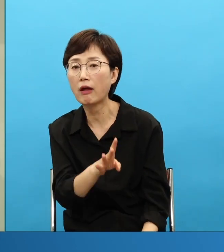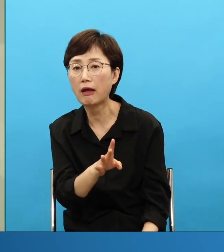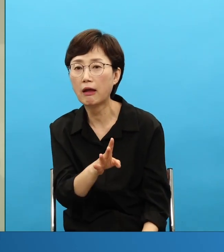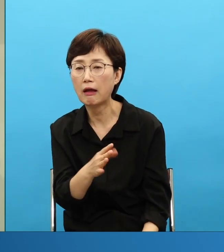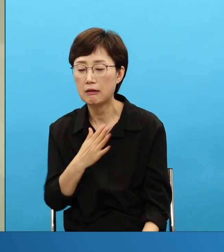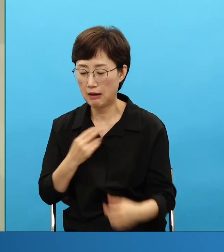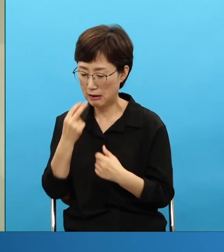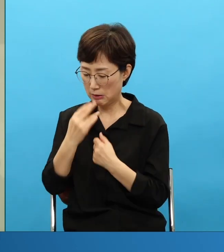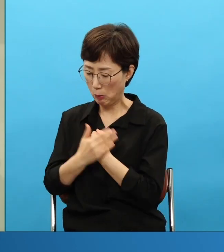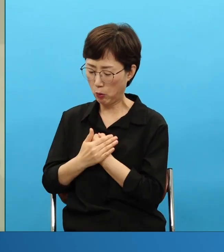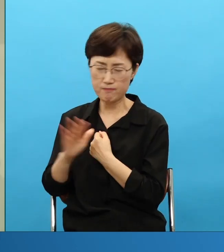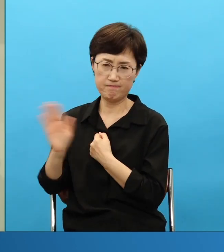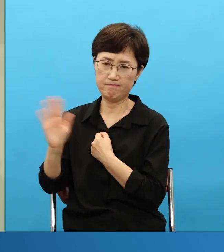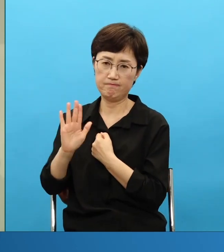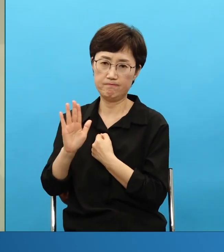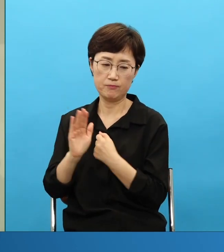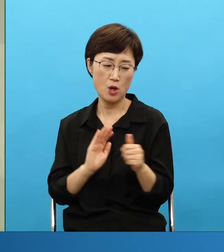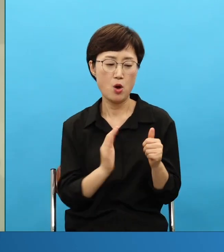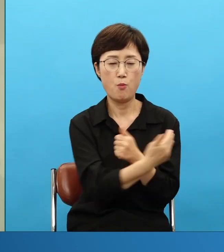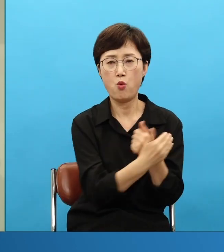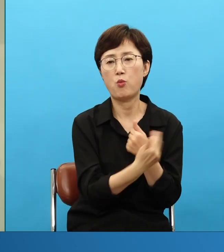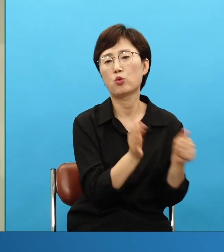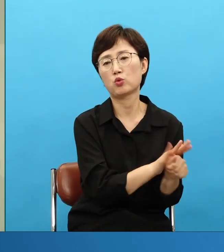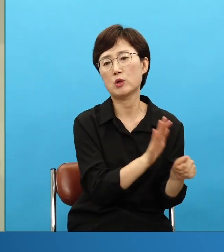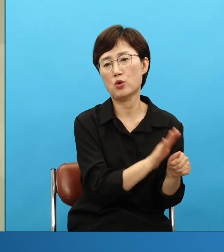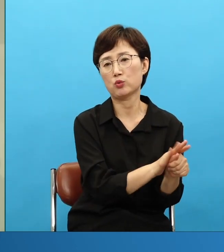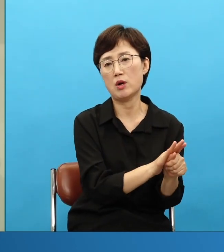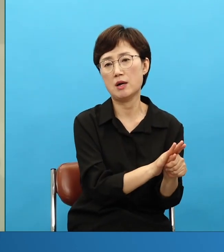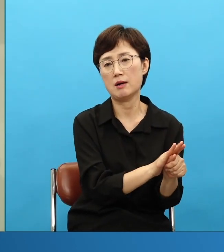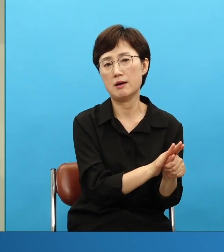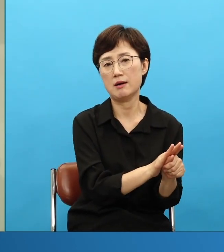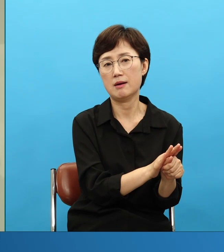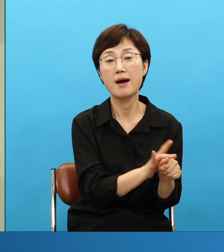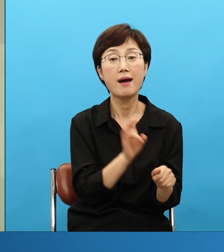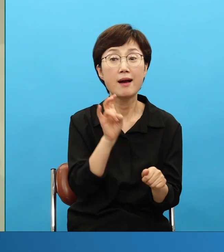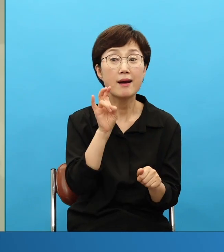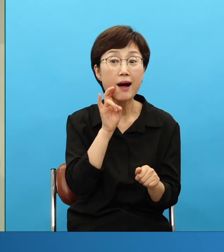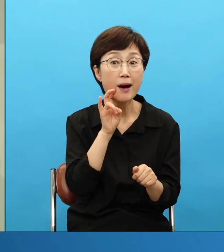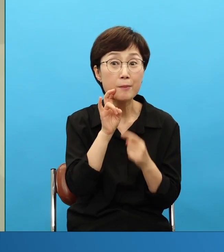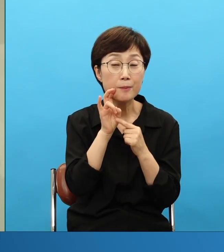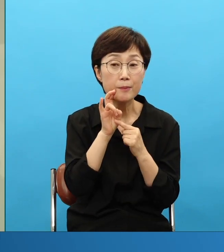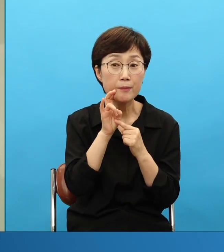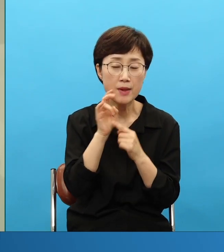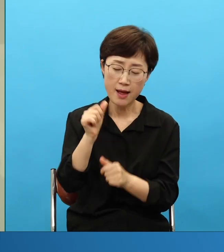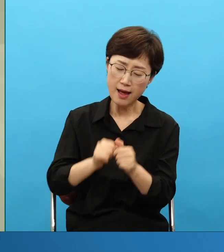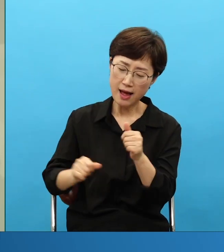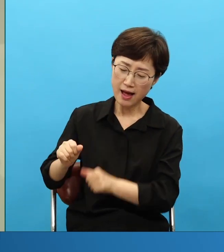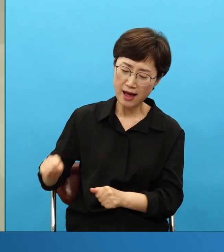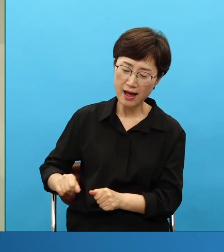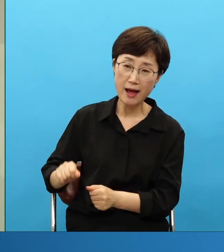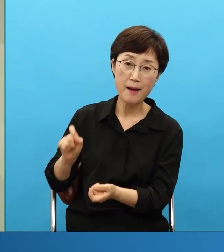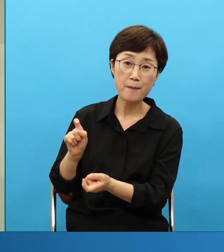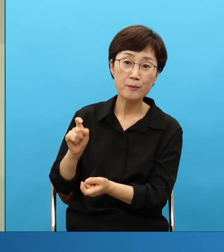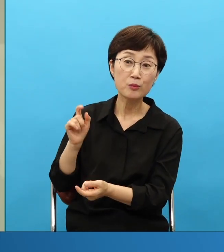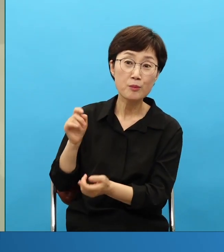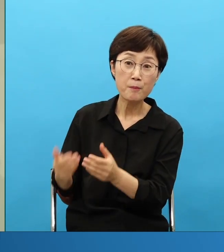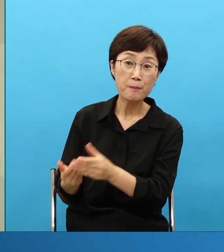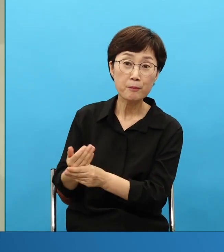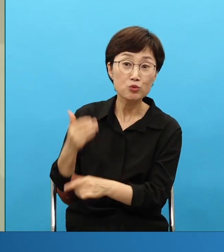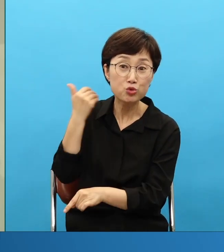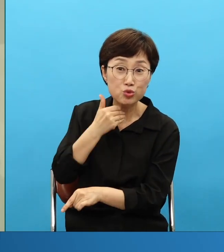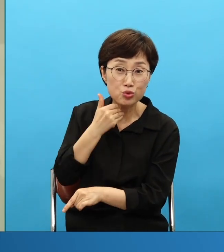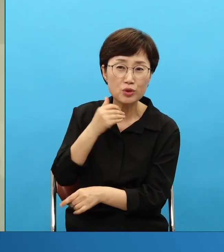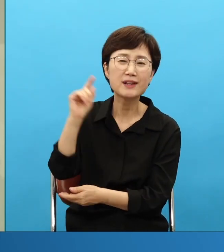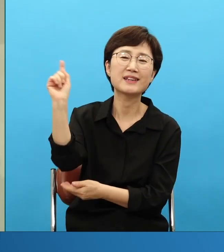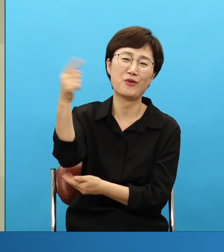and that's what she said to them. 나중에 다윗의 할머니가 됩니다. Later on, she becomes David's grandmother. 엄청나죠. It's amazing, 그럼 여러분이